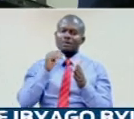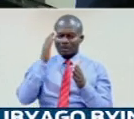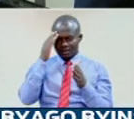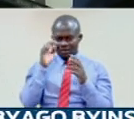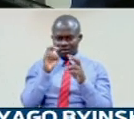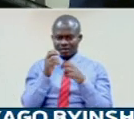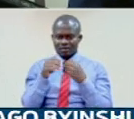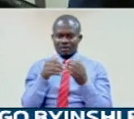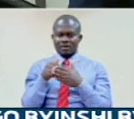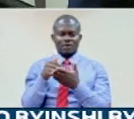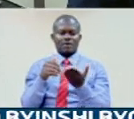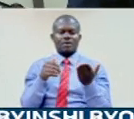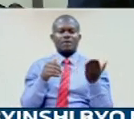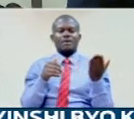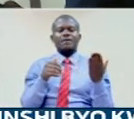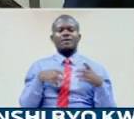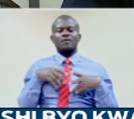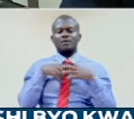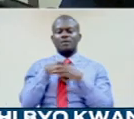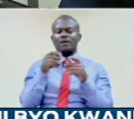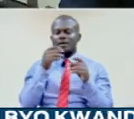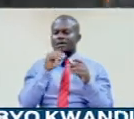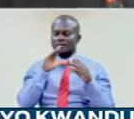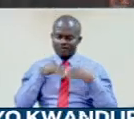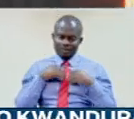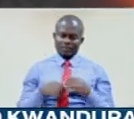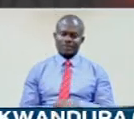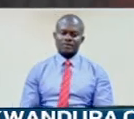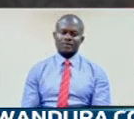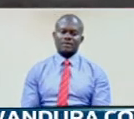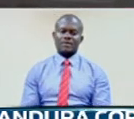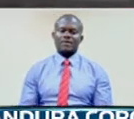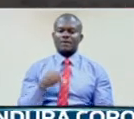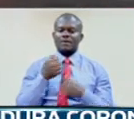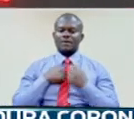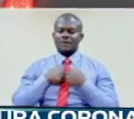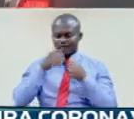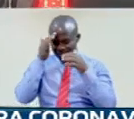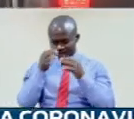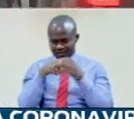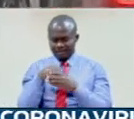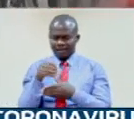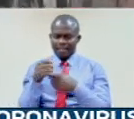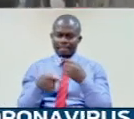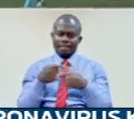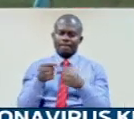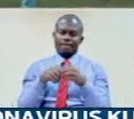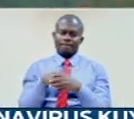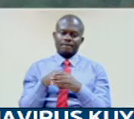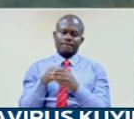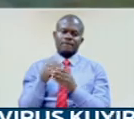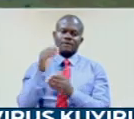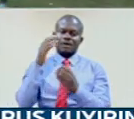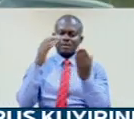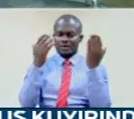murabizi ko no gutura mu bishanga byari byemewe. Mu bindi u Rwanda rwari rwiyemeje muri uru rugendo rugikomeje harimo gutera